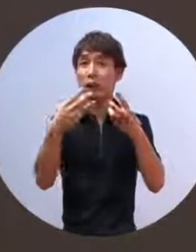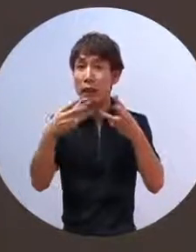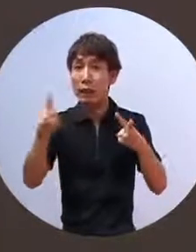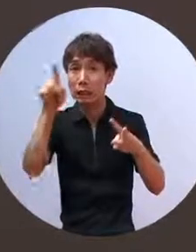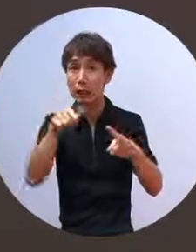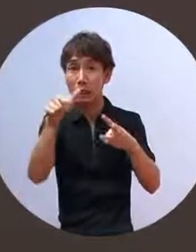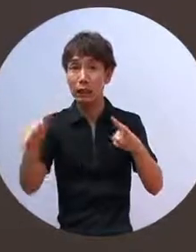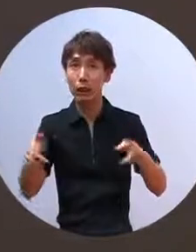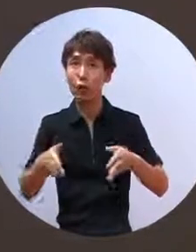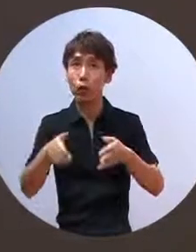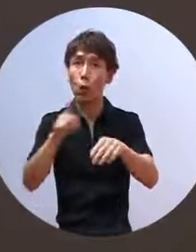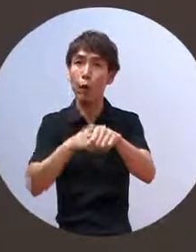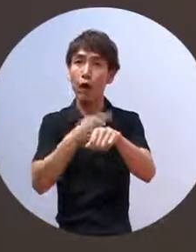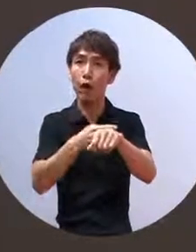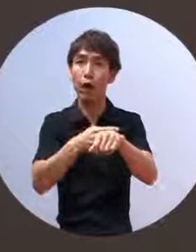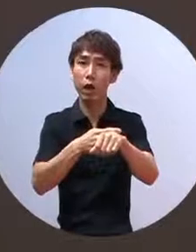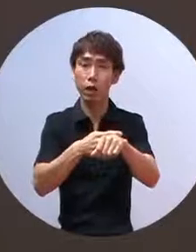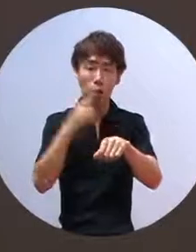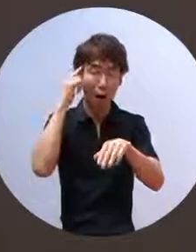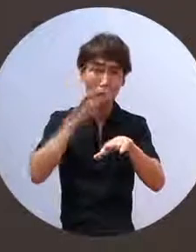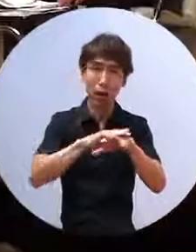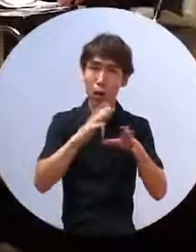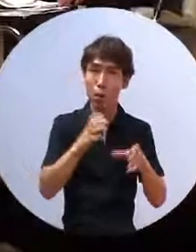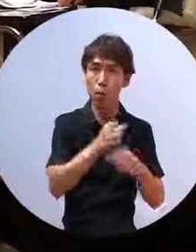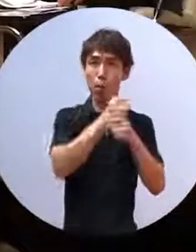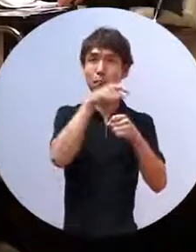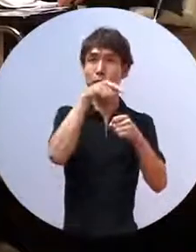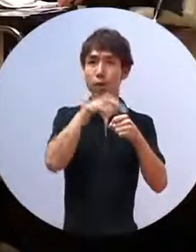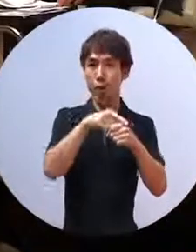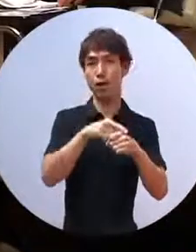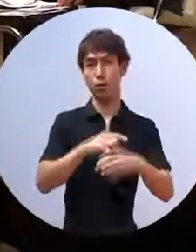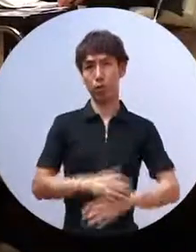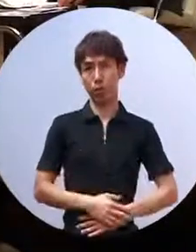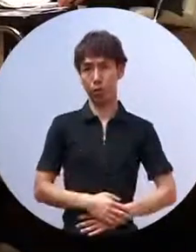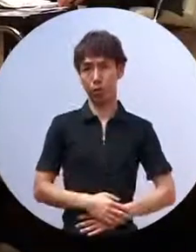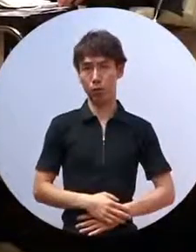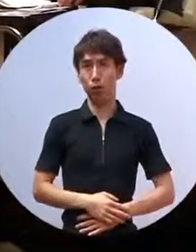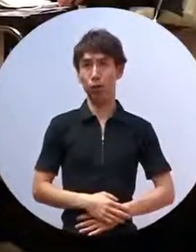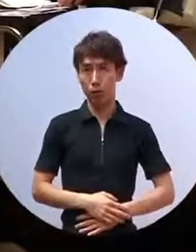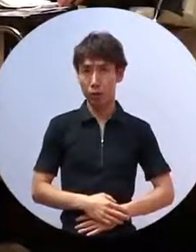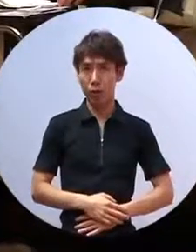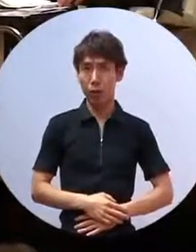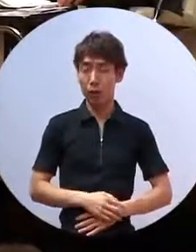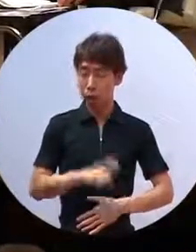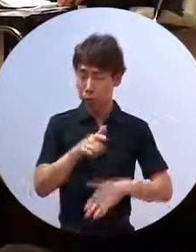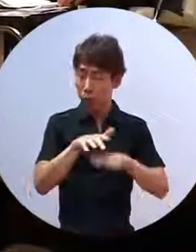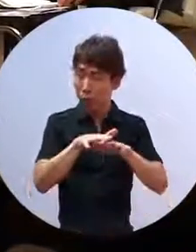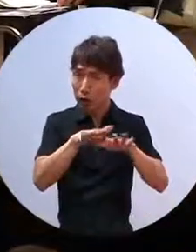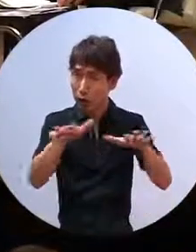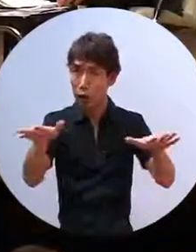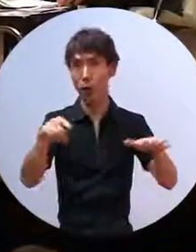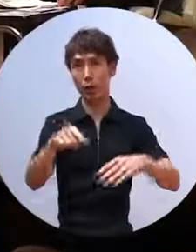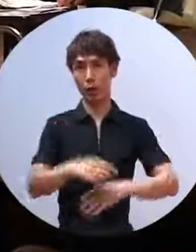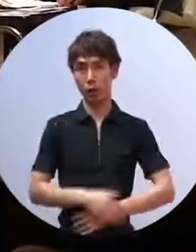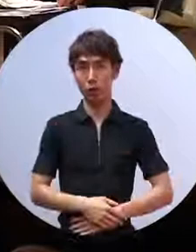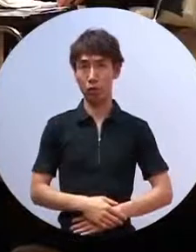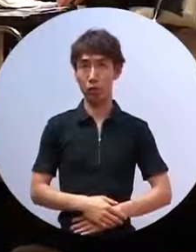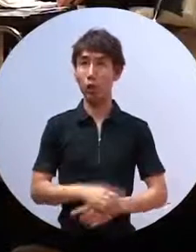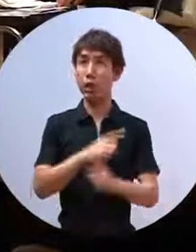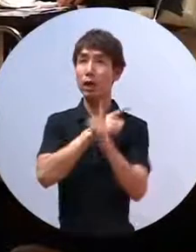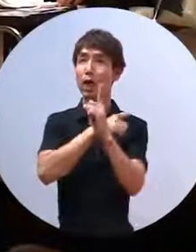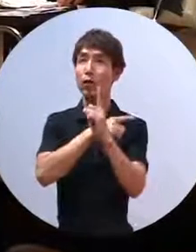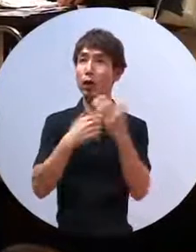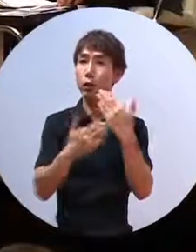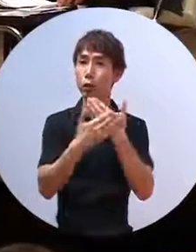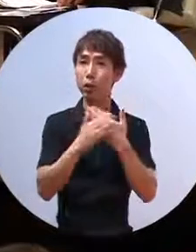性という認識で結束させる、この世代と国境を越えてぜひ広げていこう、あるいは